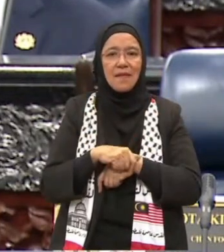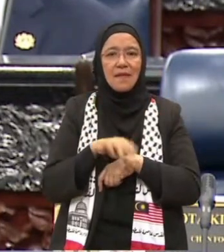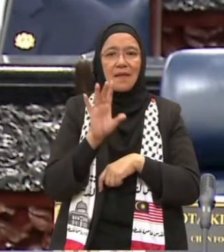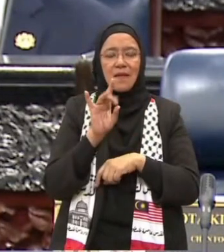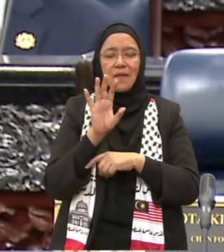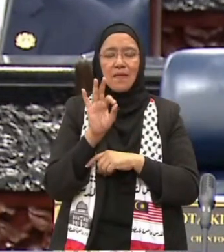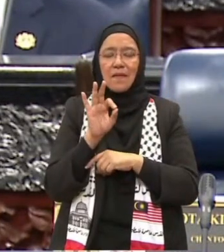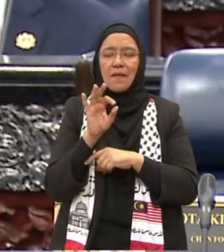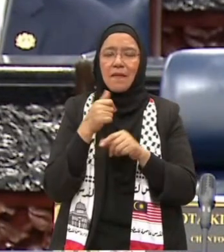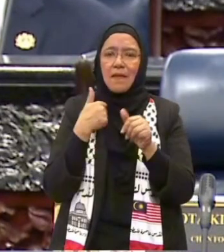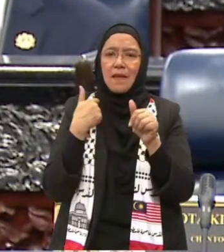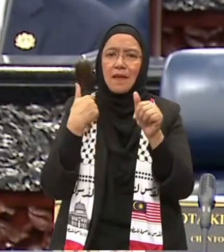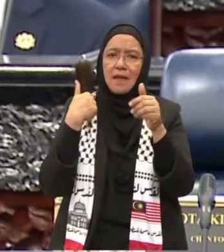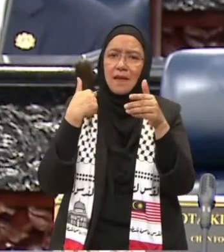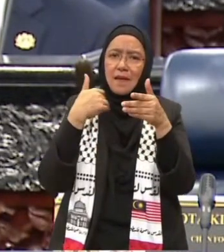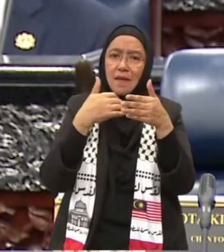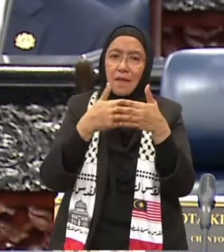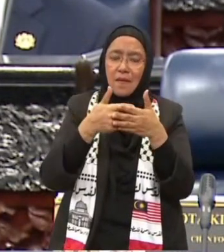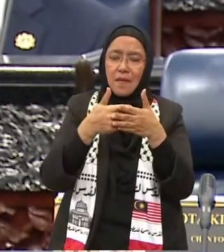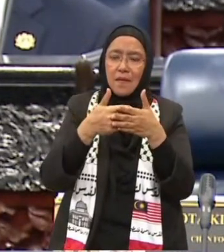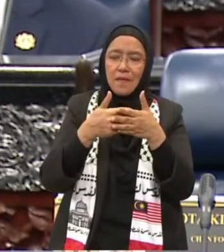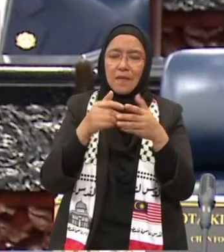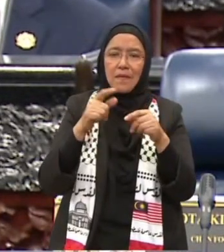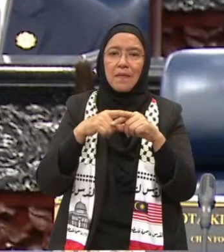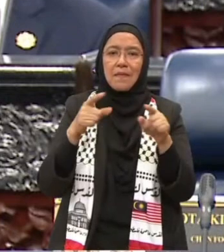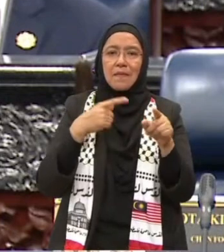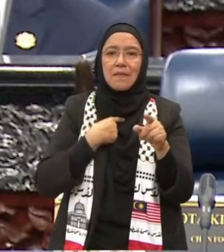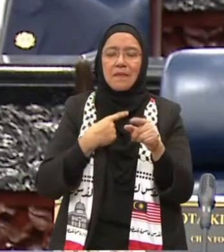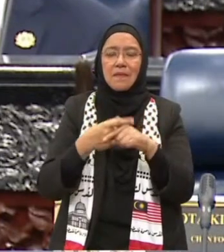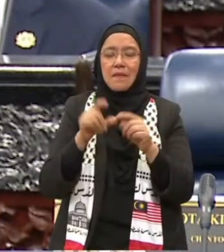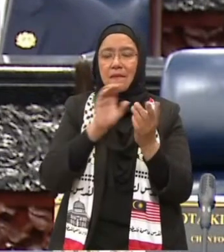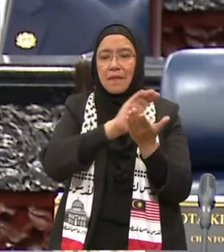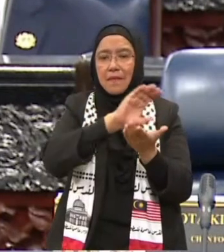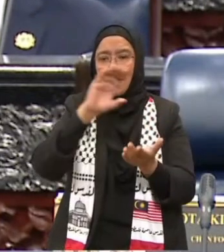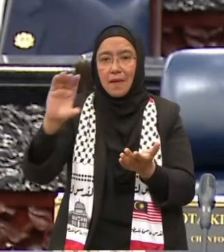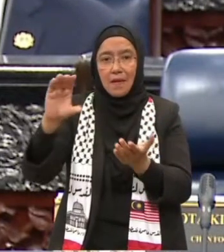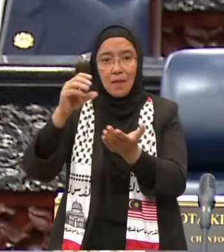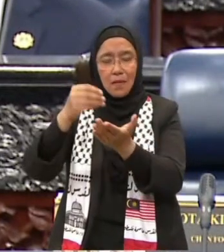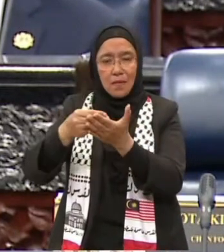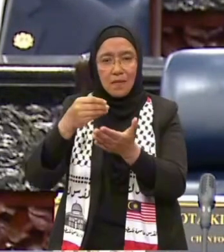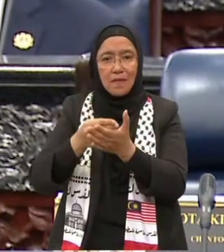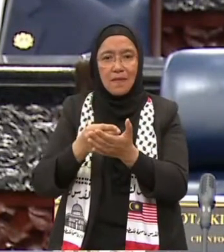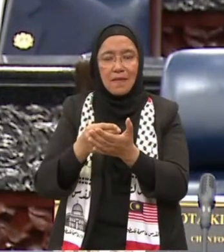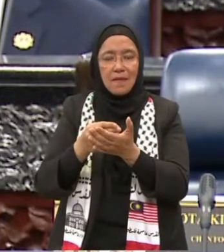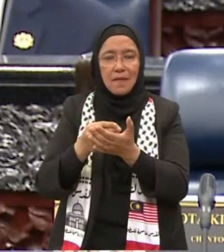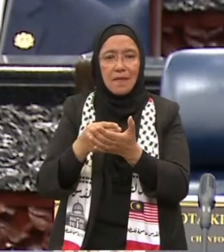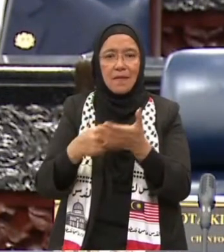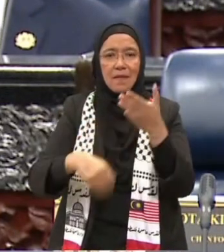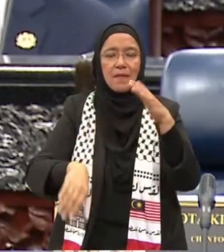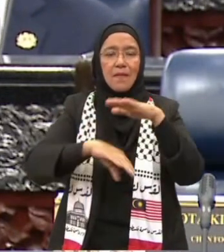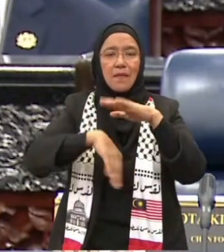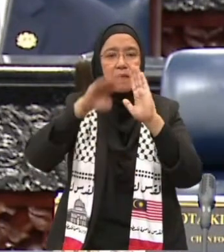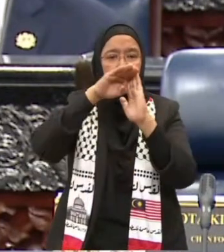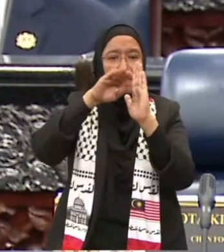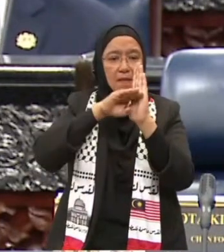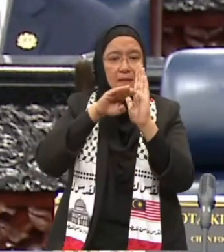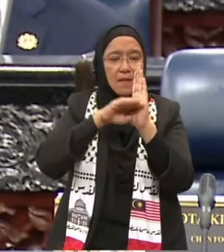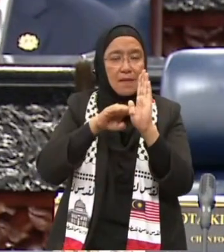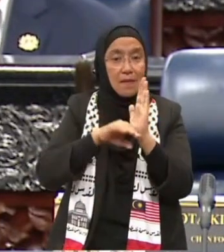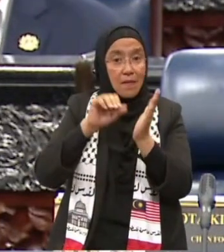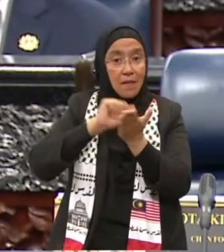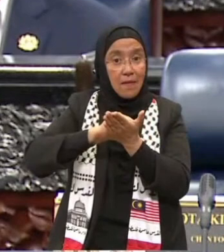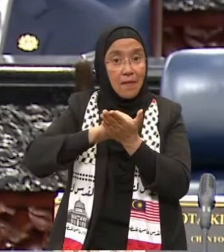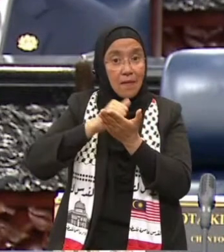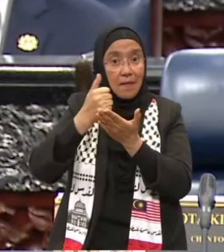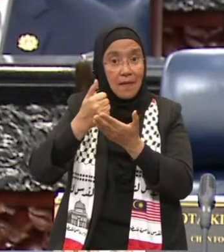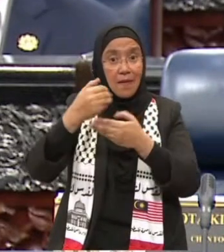pengeluaran keseluruhan wang oleh pemaju di bawah Peraturan 11, Peraturan-Peraturan Pemajuan Perumahan dalam kurungan Akaun